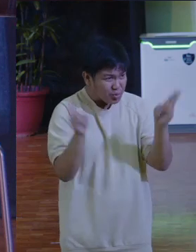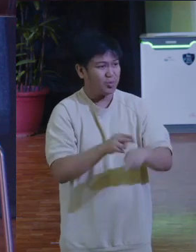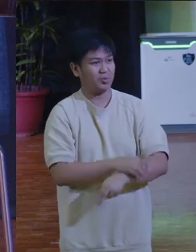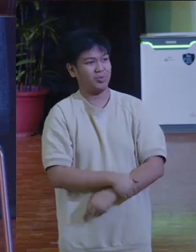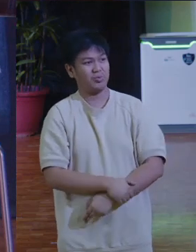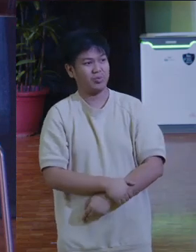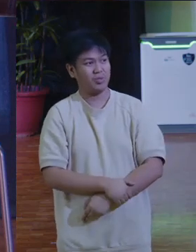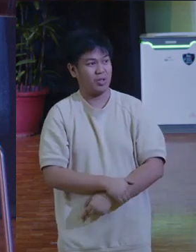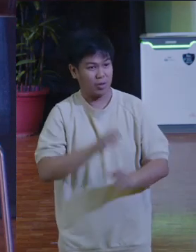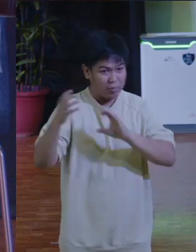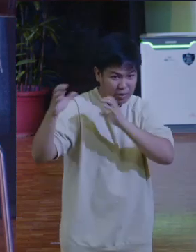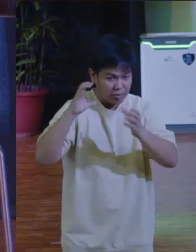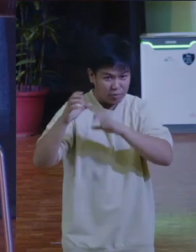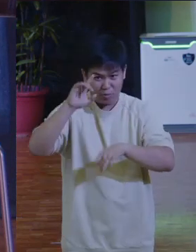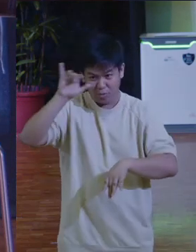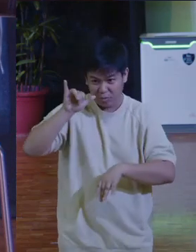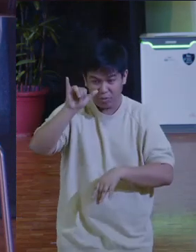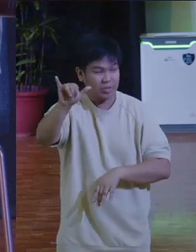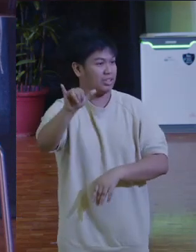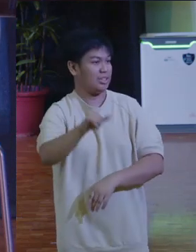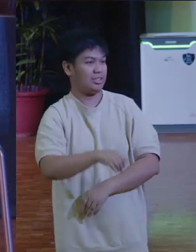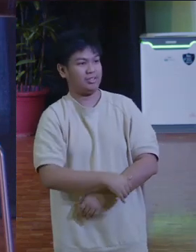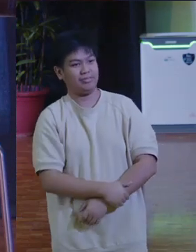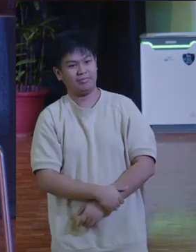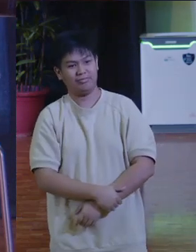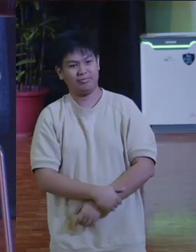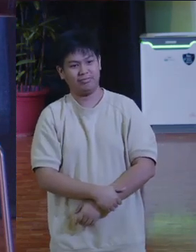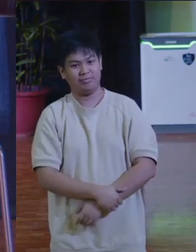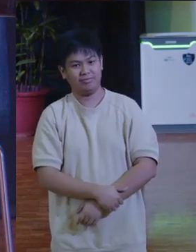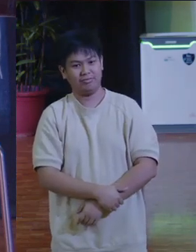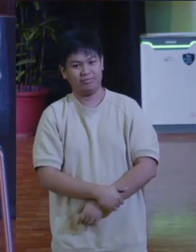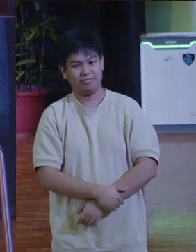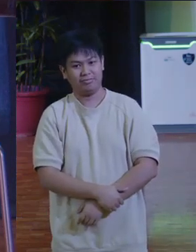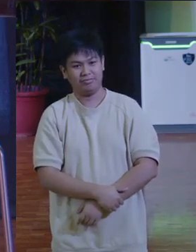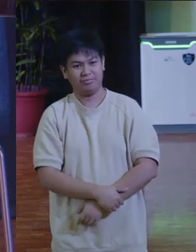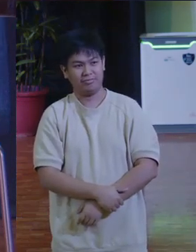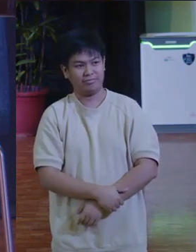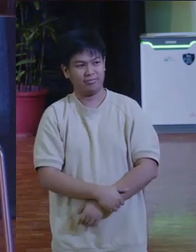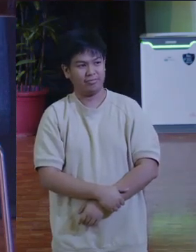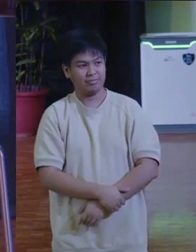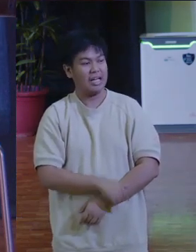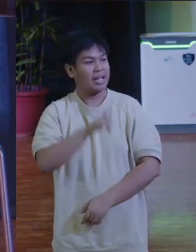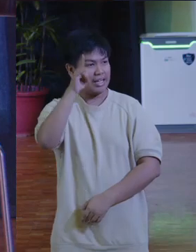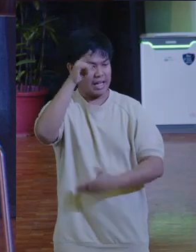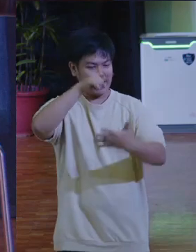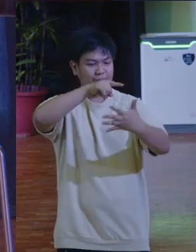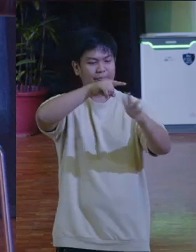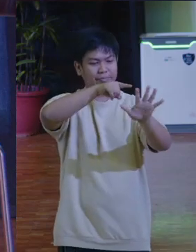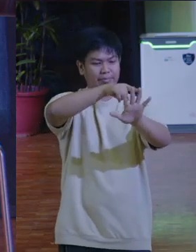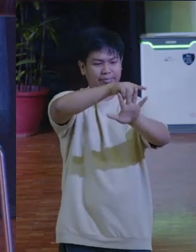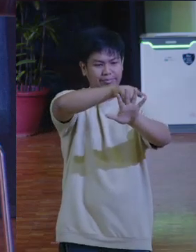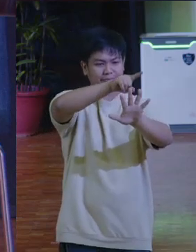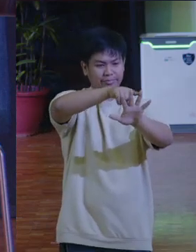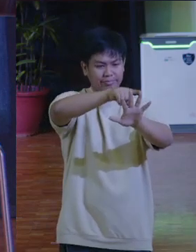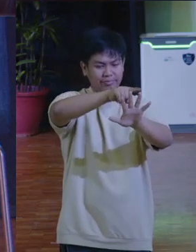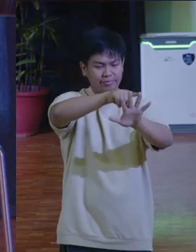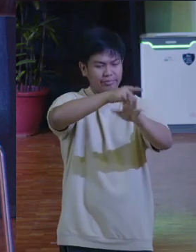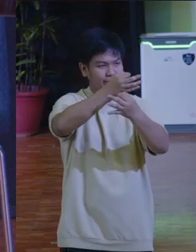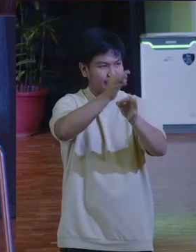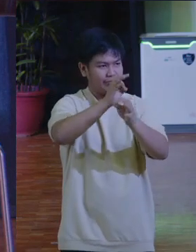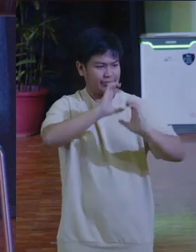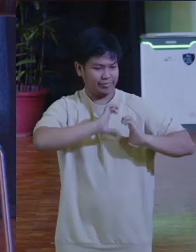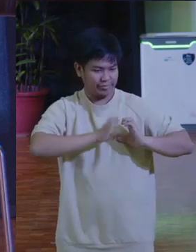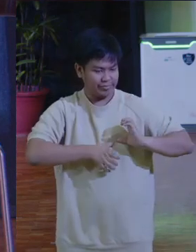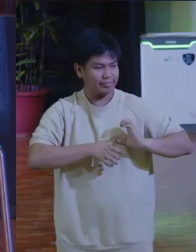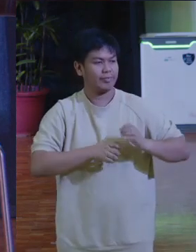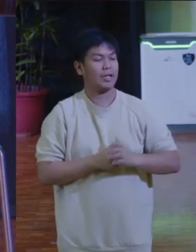ating Panginoon. So, yun ang kanyang isang misyon, to mend broken hearts. Pangalawa, to free those